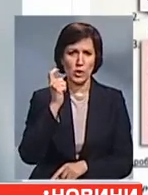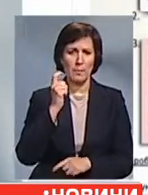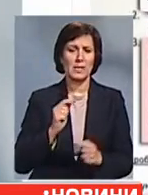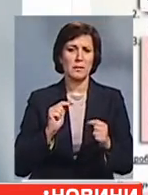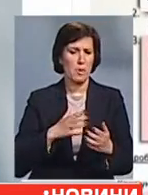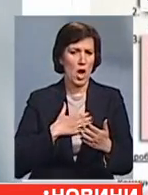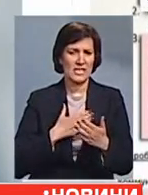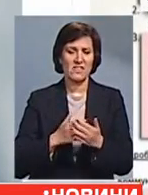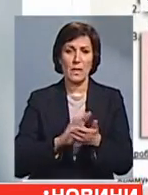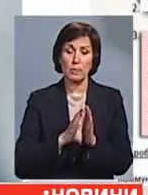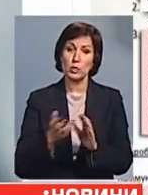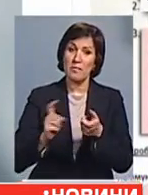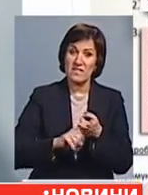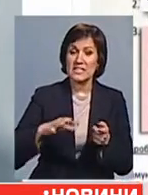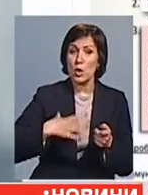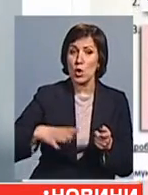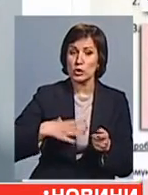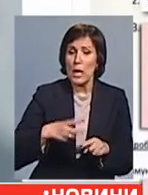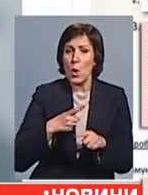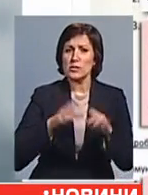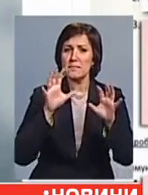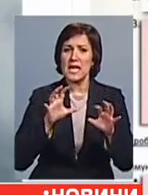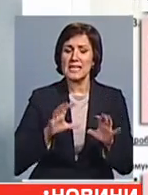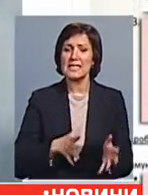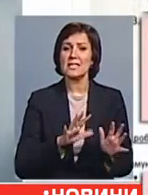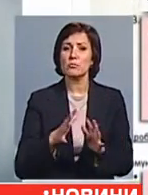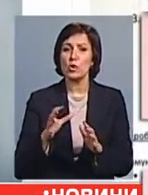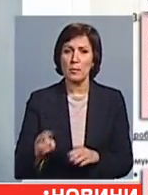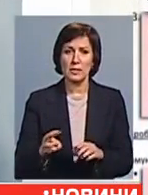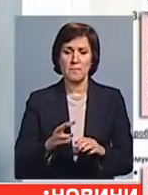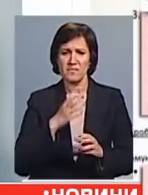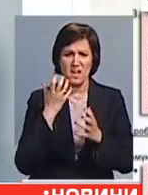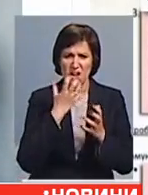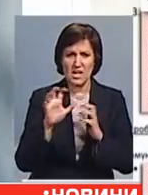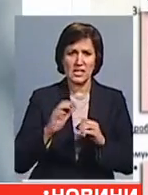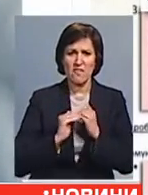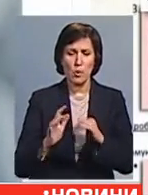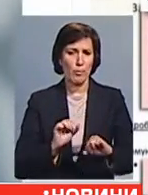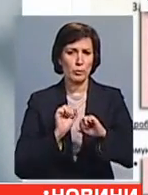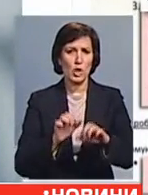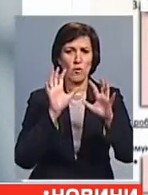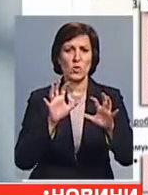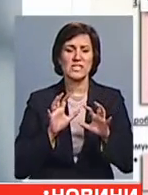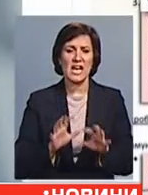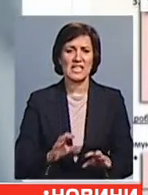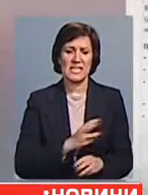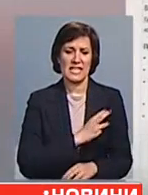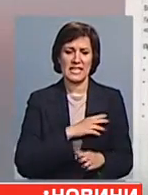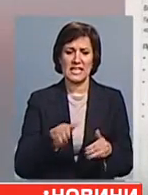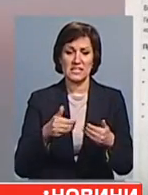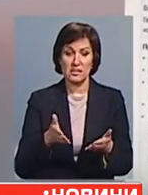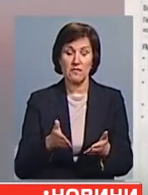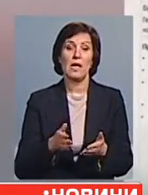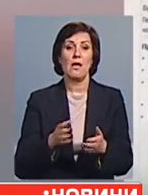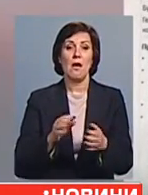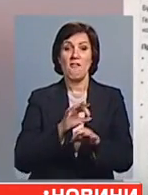Проактивная позиция, но привязанная к ожидаемым острым законодательным событиям. Разогрев. Поле под блокировку законодательных инициатив. У